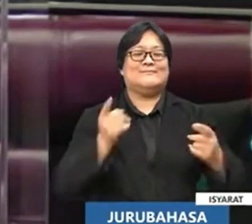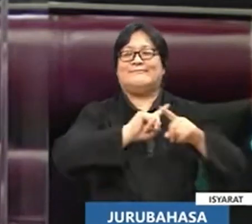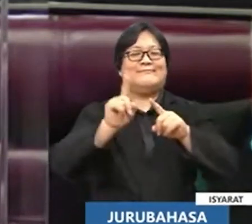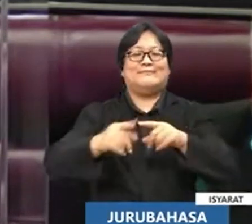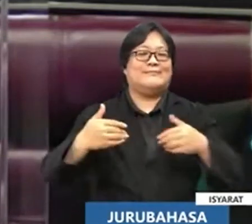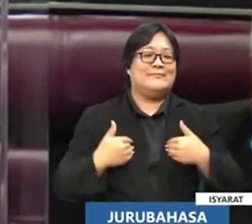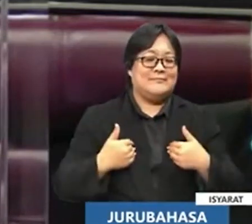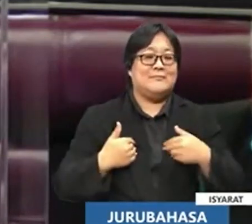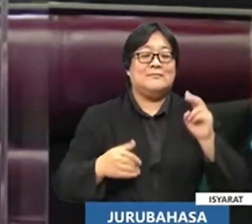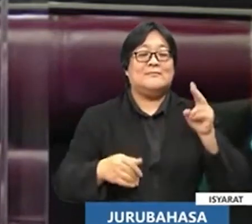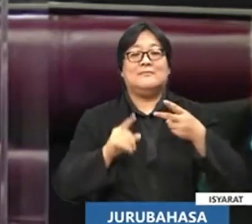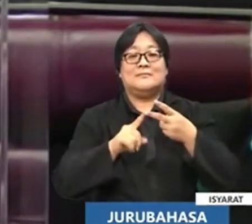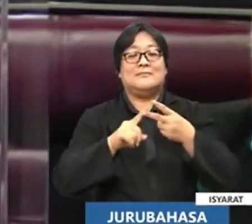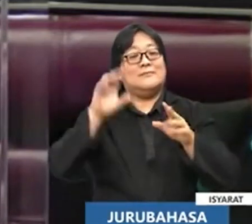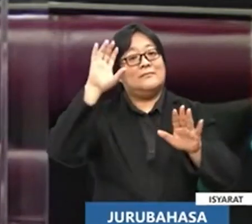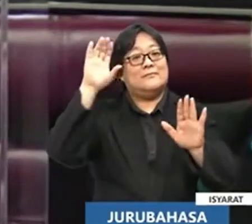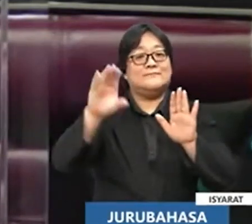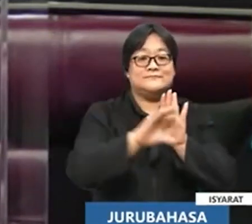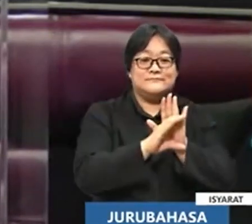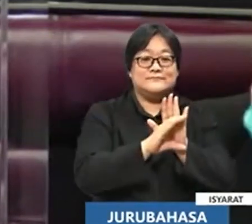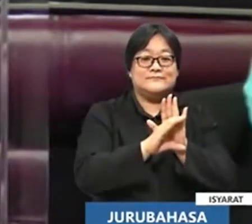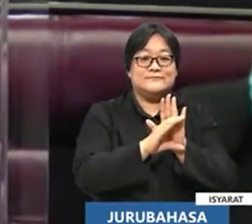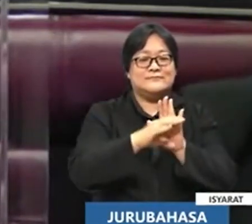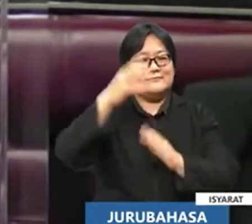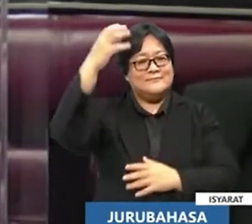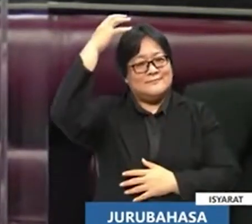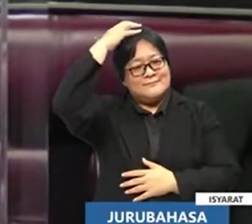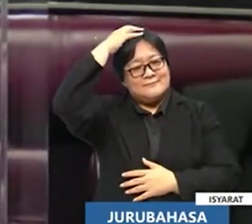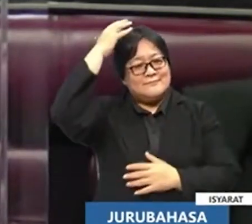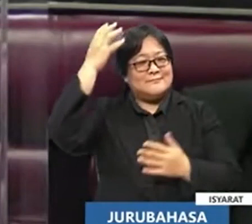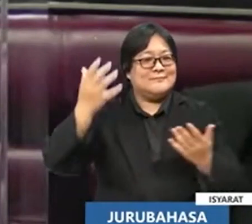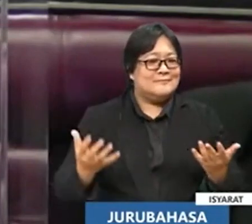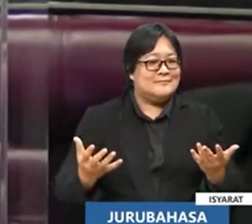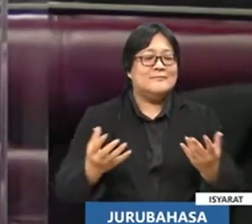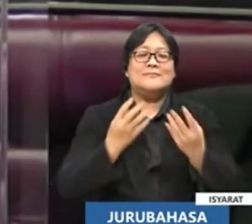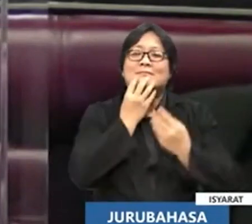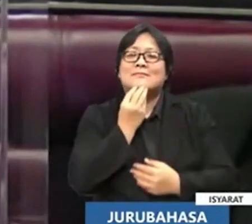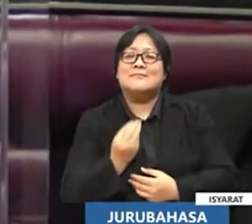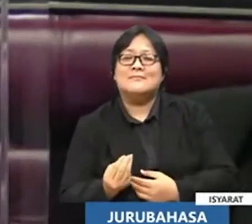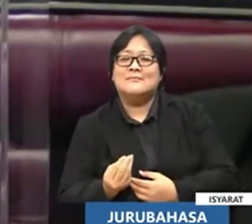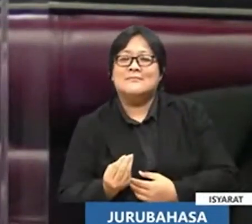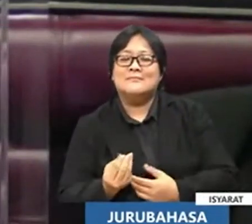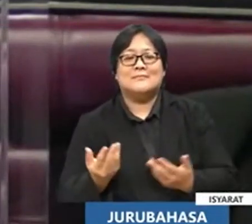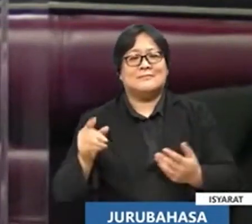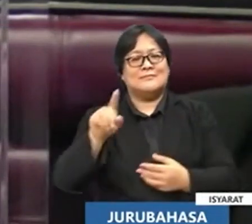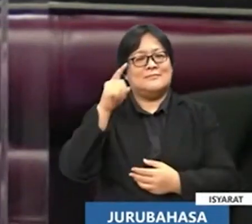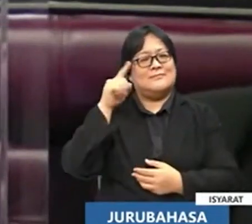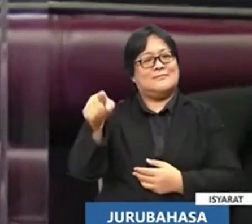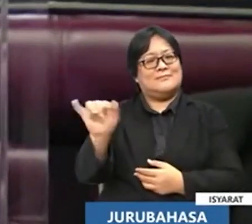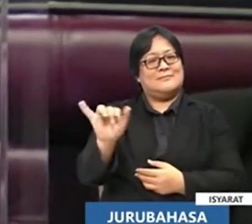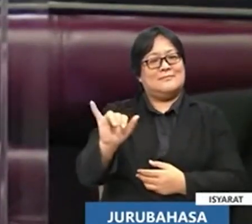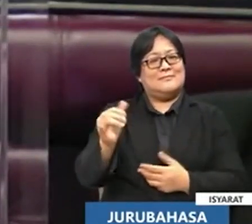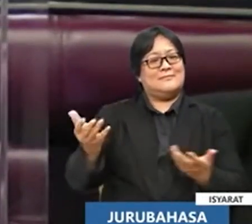macam satu yang kedua gambar pakai kopiah pakai Ade Janggo seolah